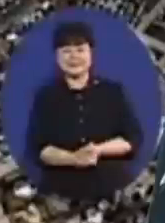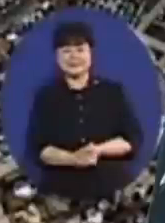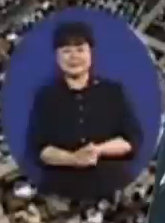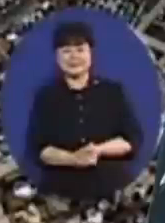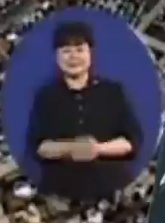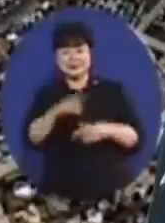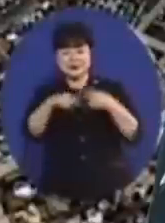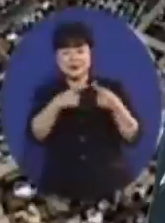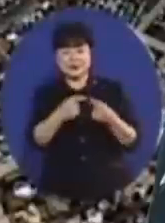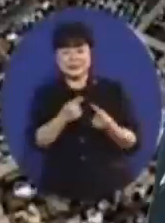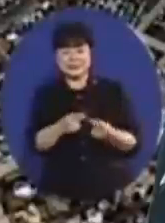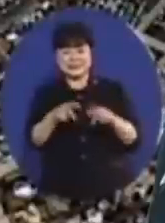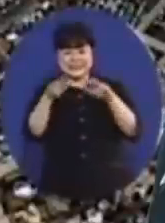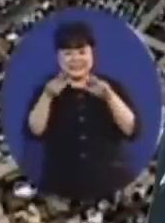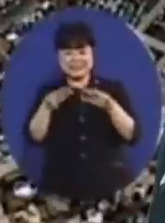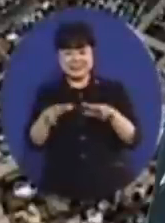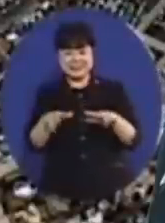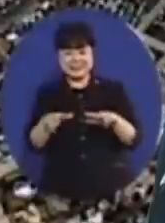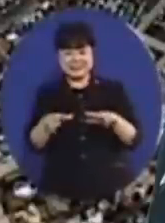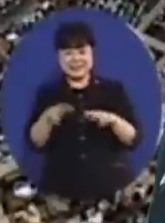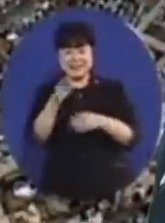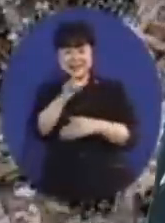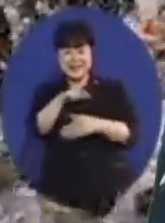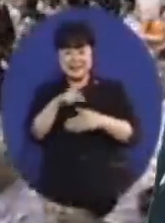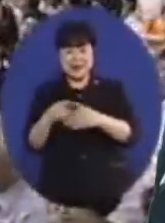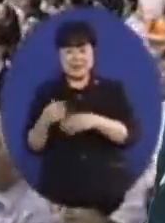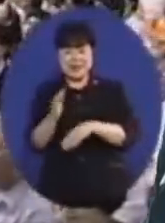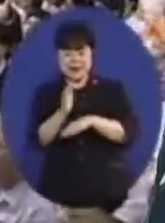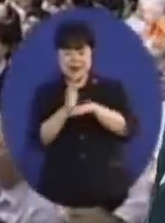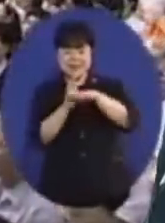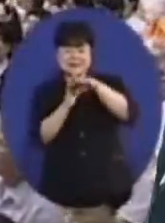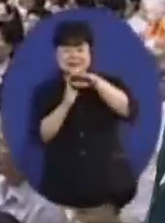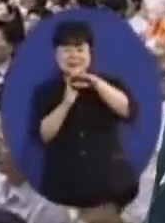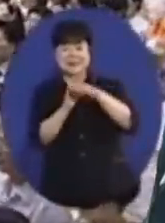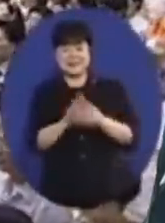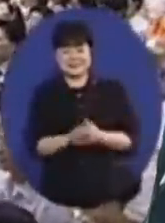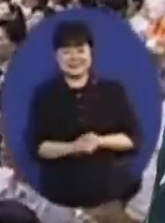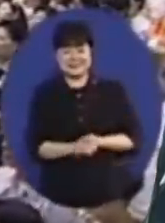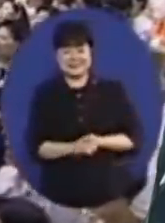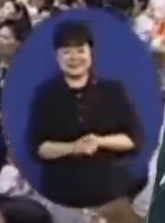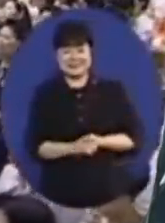지금 내 마음에 가득한 것이